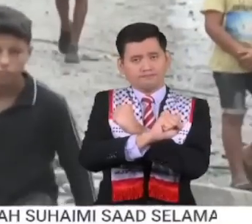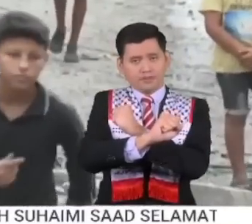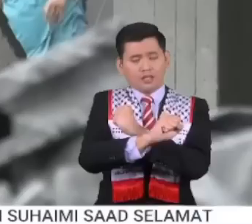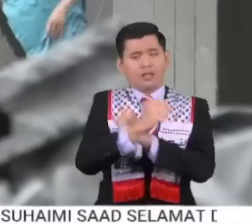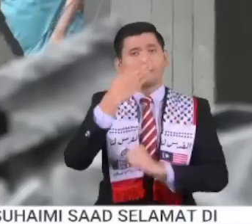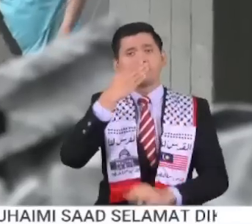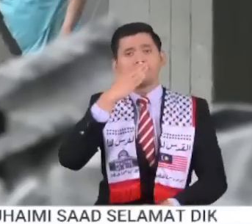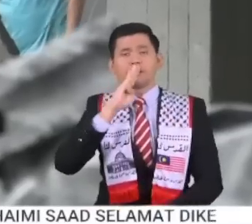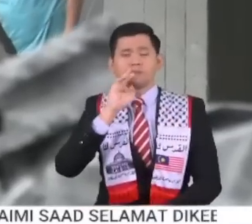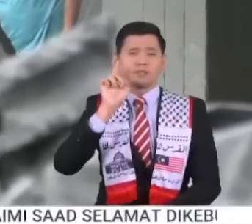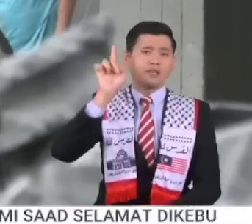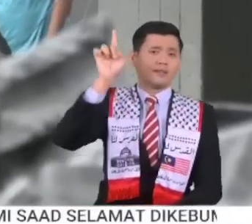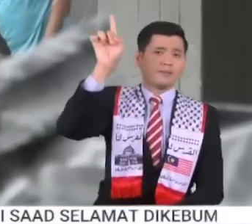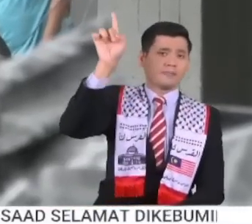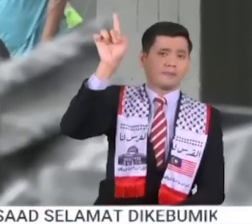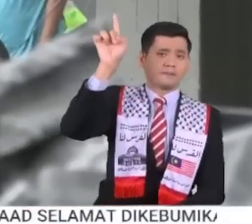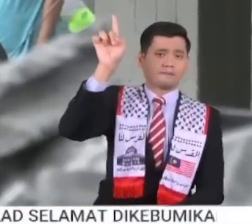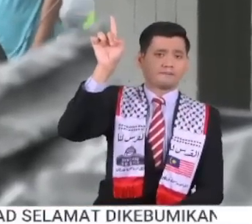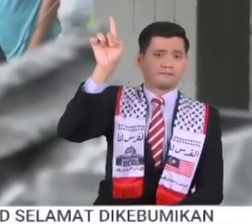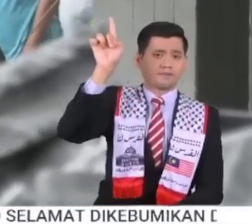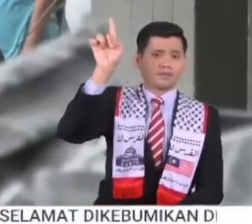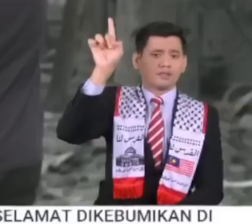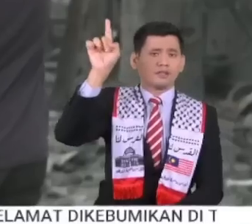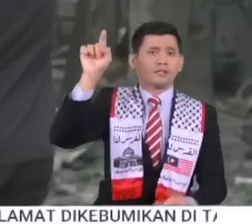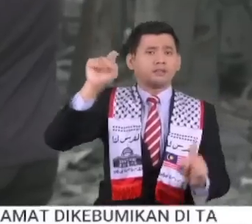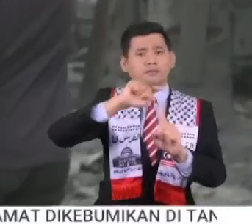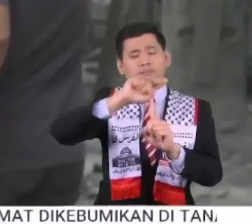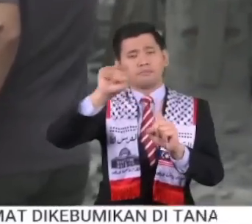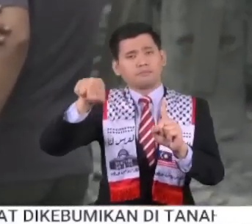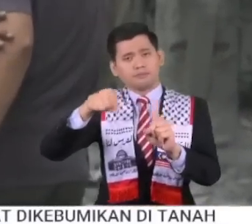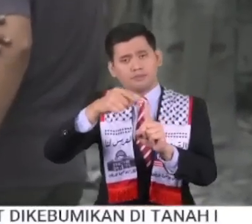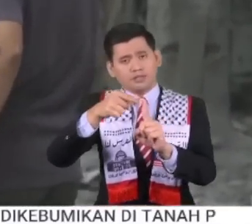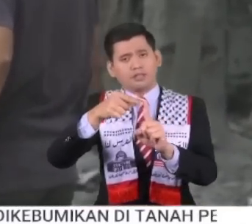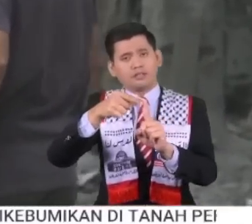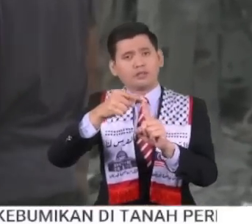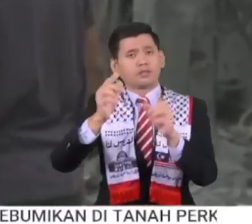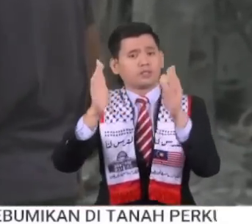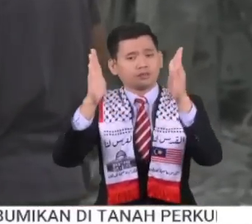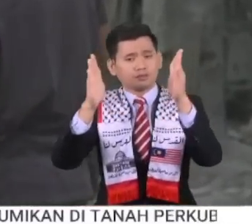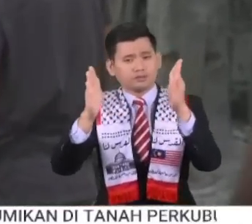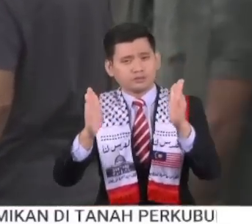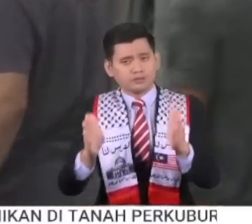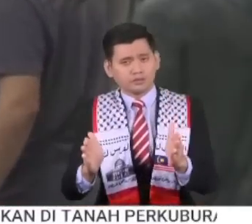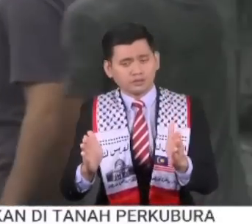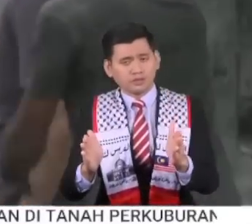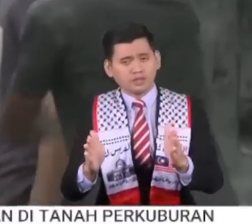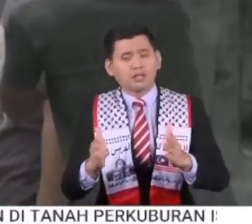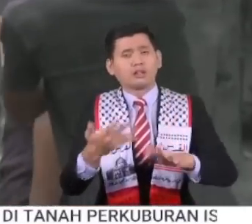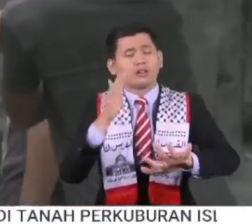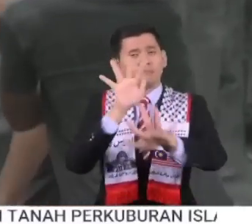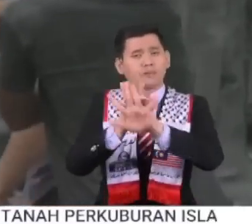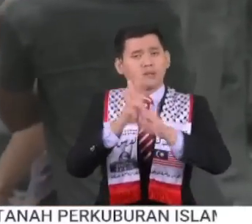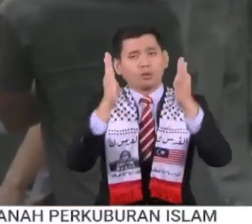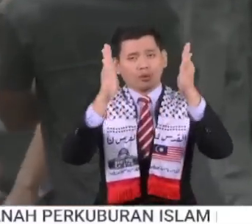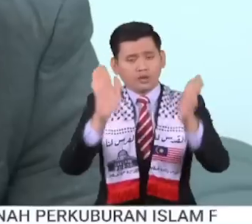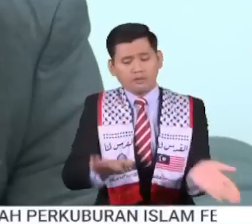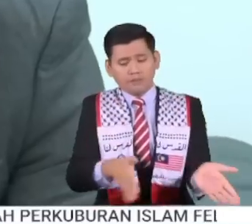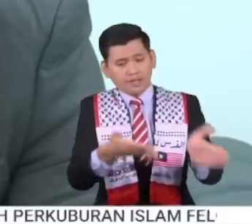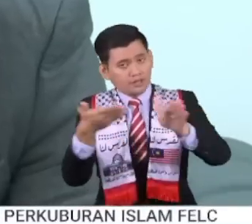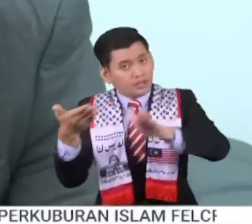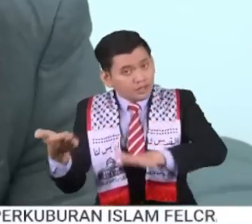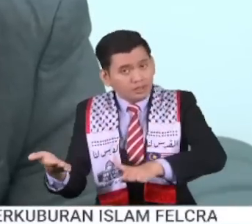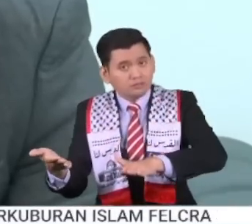cakap alhamdulillah, even orang bila orang rugi hilangkan anak syahid pun dia masih okay, dia boleh